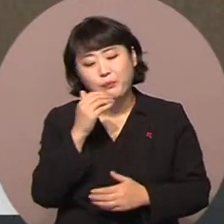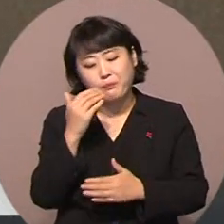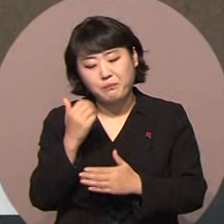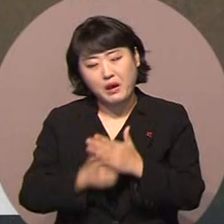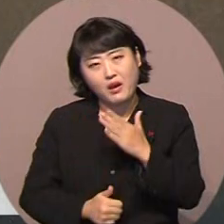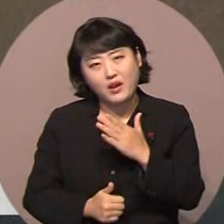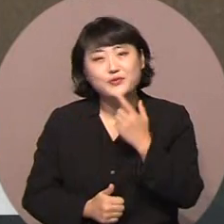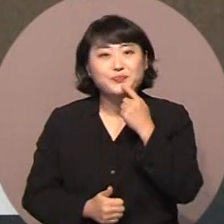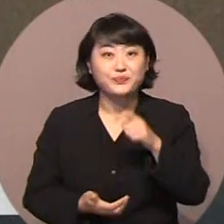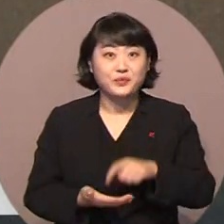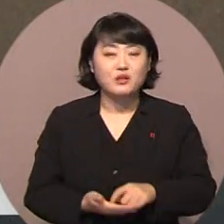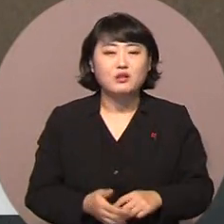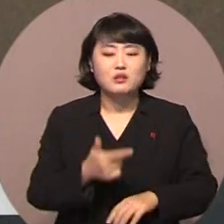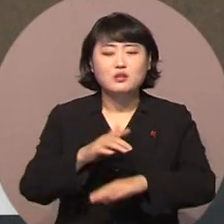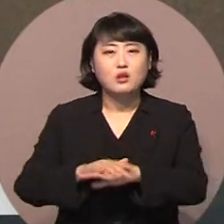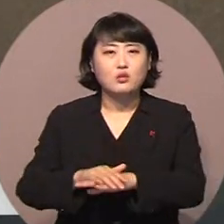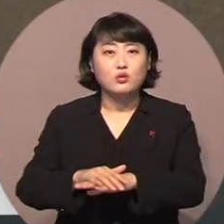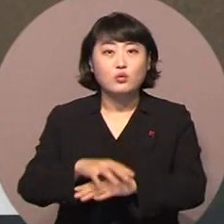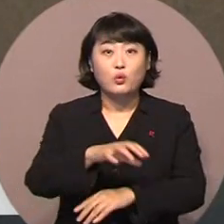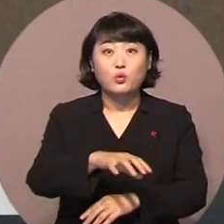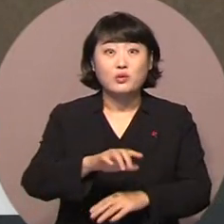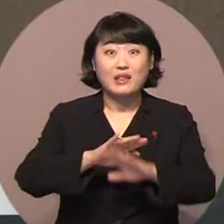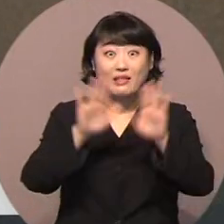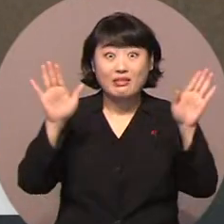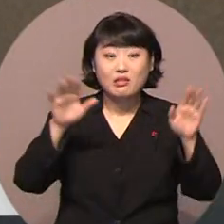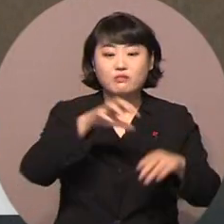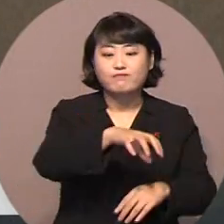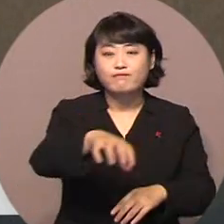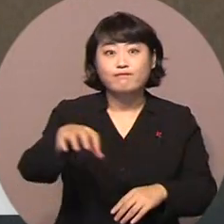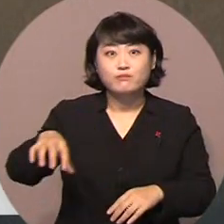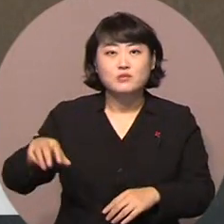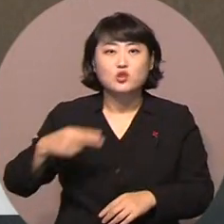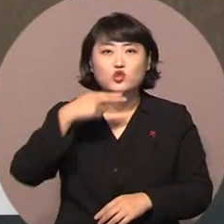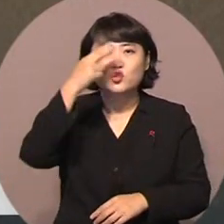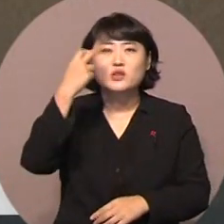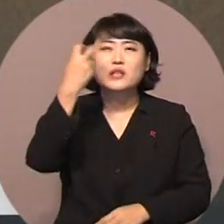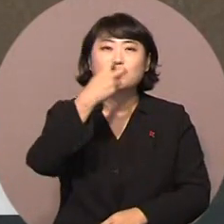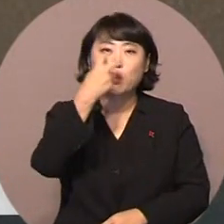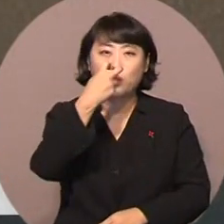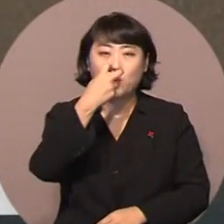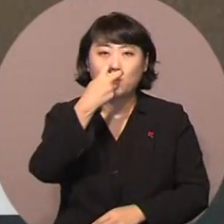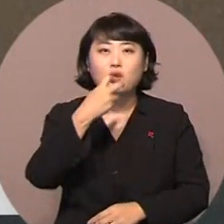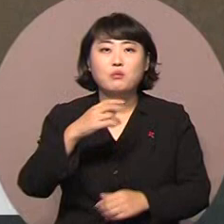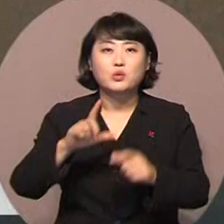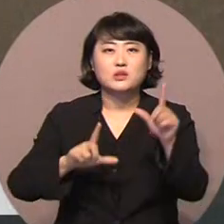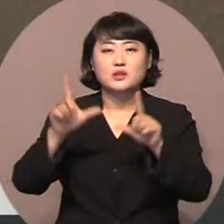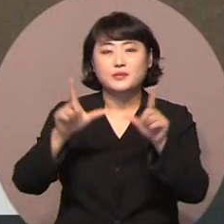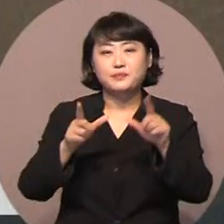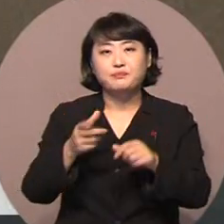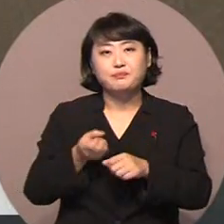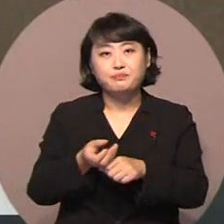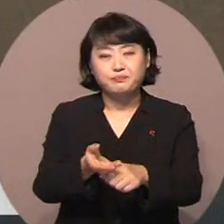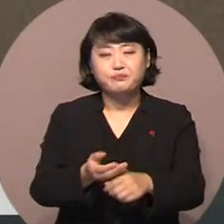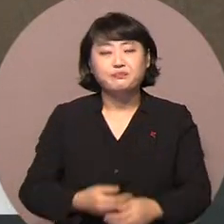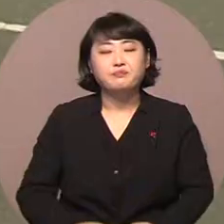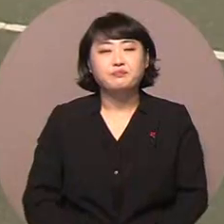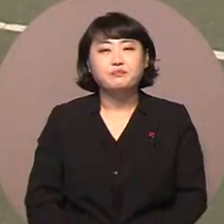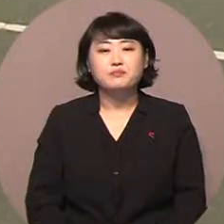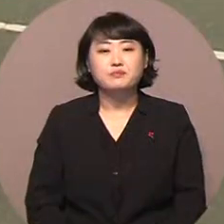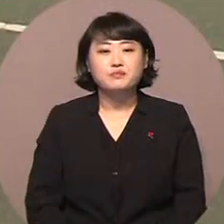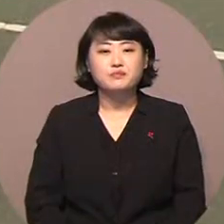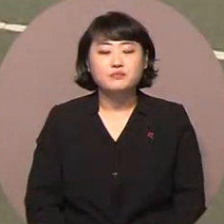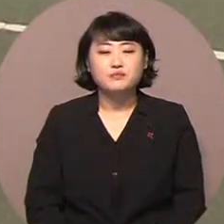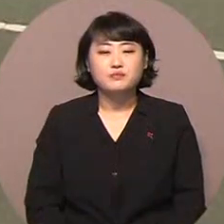쉽습니다. 대전에도 이뤄지는 음주운전 특별 단속 현장을 김성국 기자가 동행 취재했습니다.